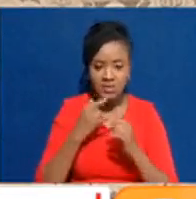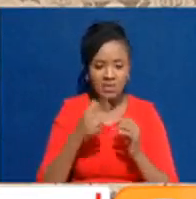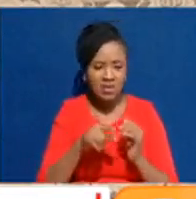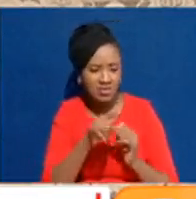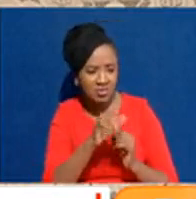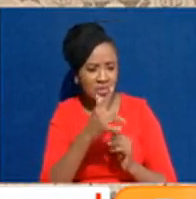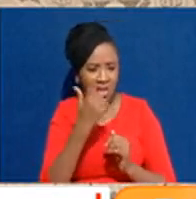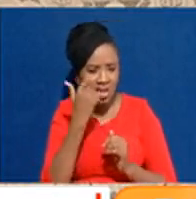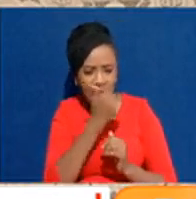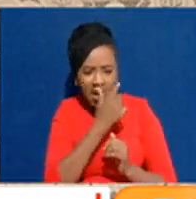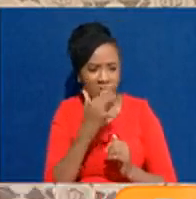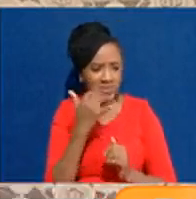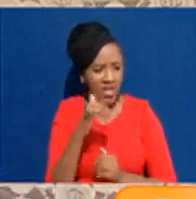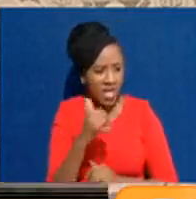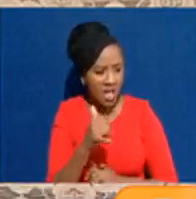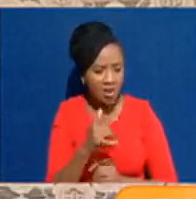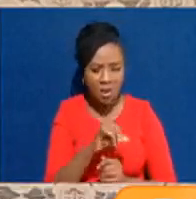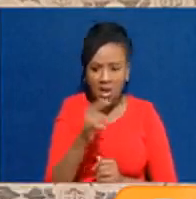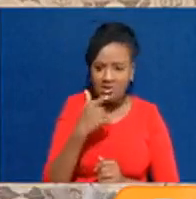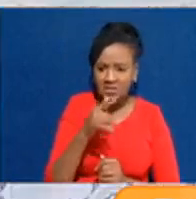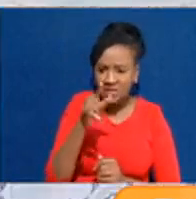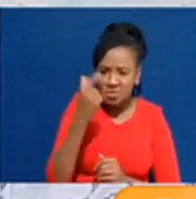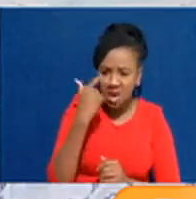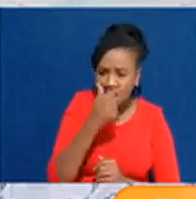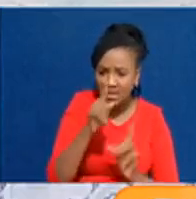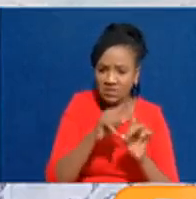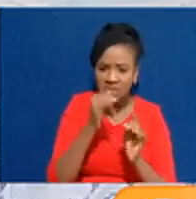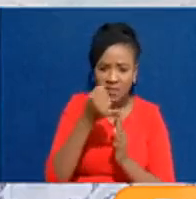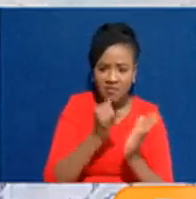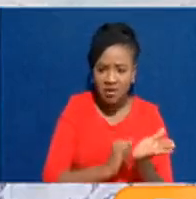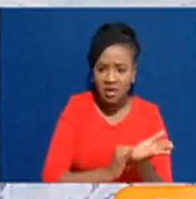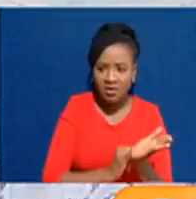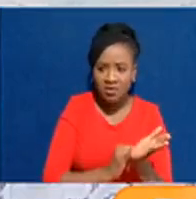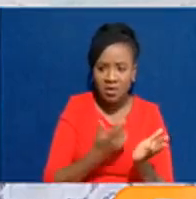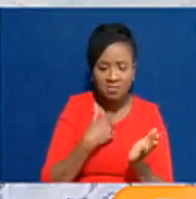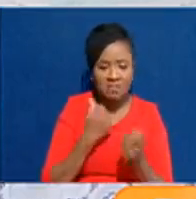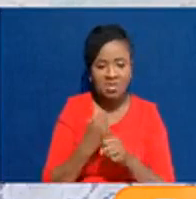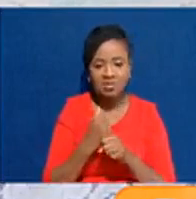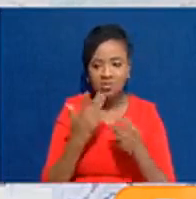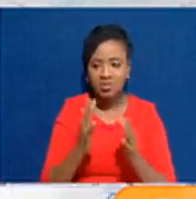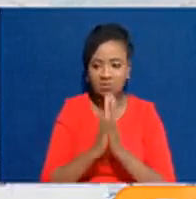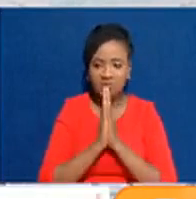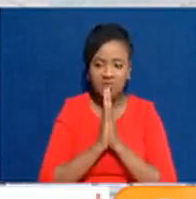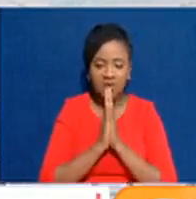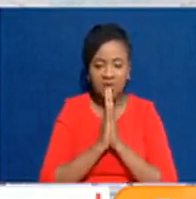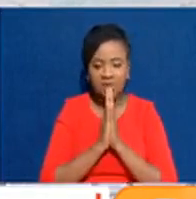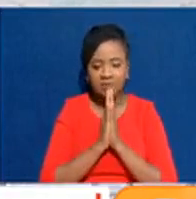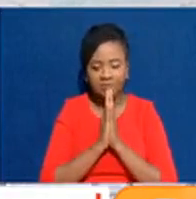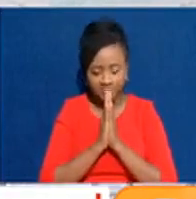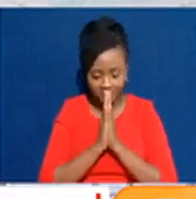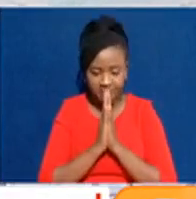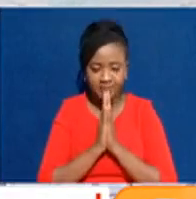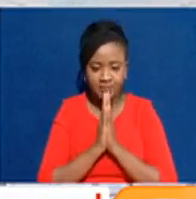na kayelo, wengine wanasema ina kas juu avocado. Kasi yangu ilikuwa tu ni maumbi. Aya, nikaendelea